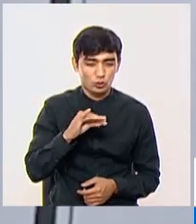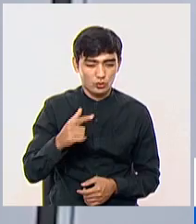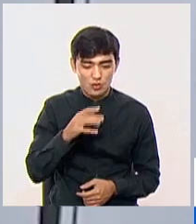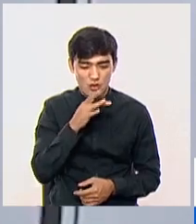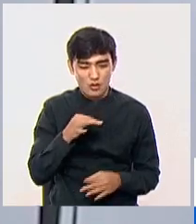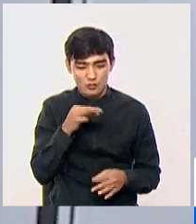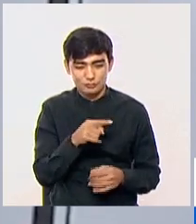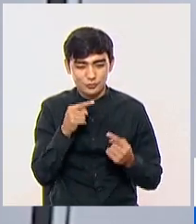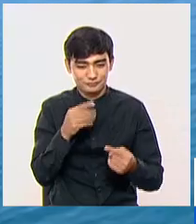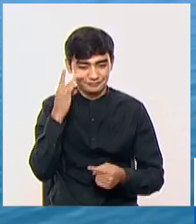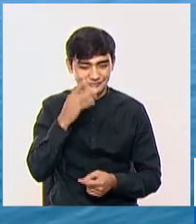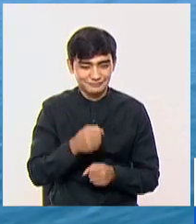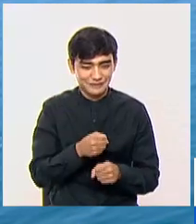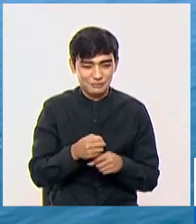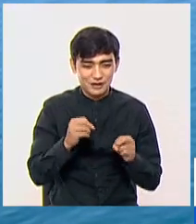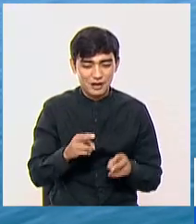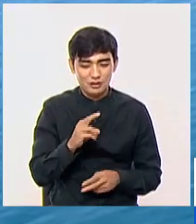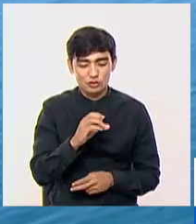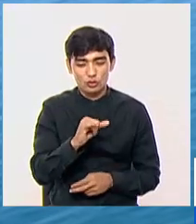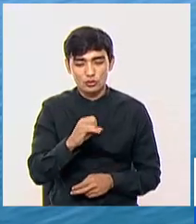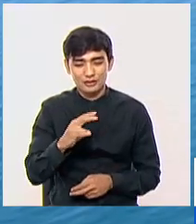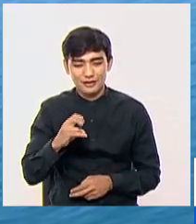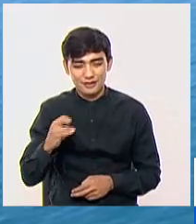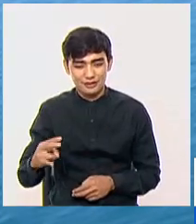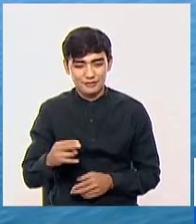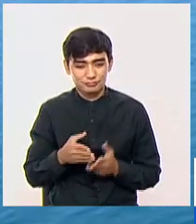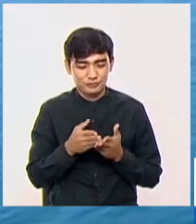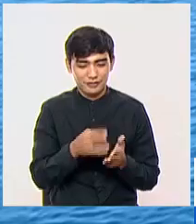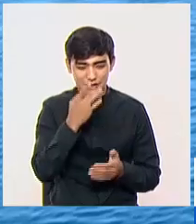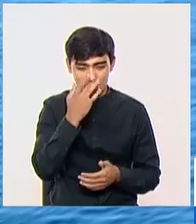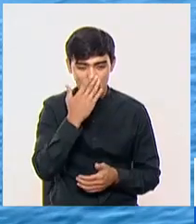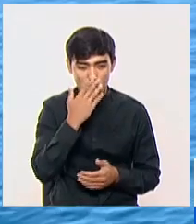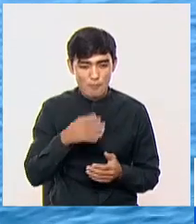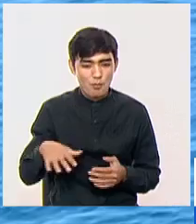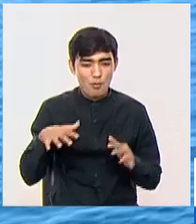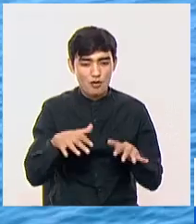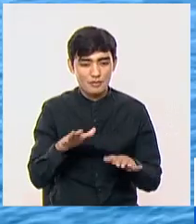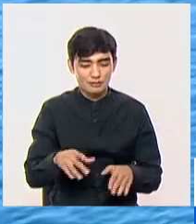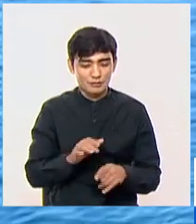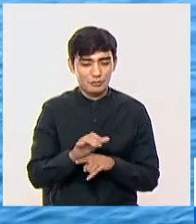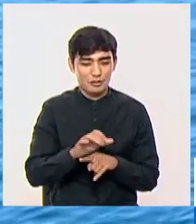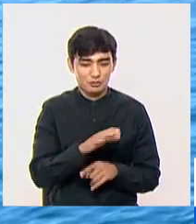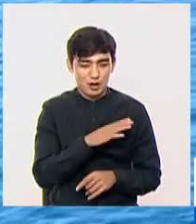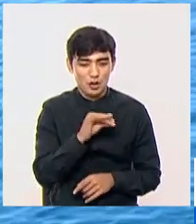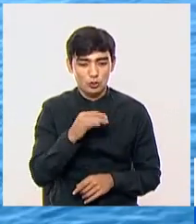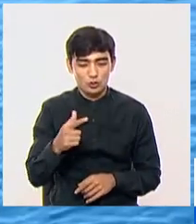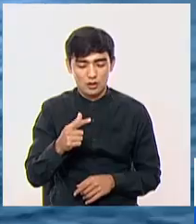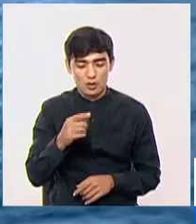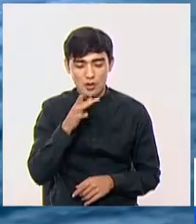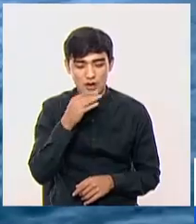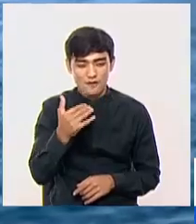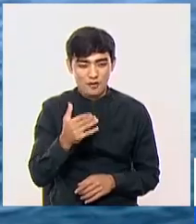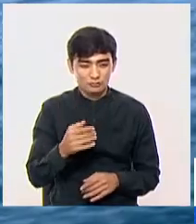малой дальности была выпущена из района Суннан в Пхеньяне в сторону Японского моря. А у южнокорейских границ поднялись в